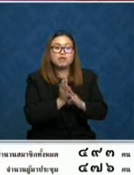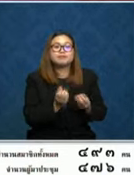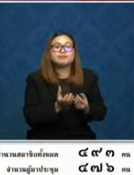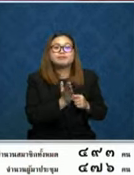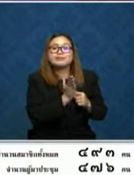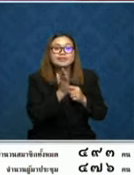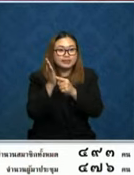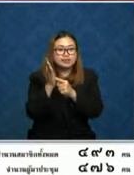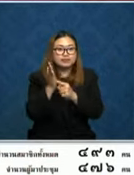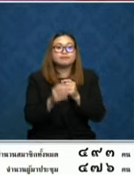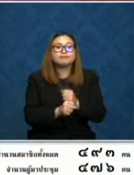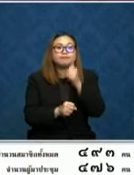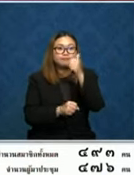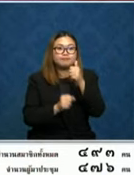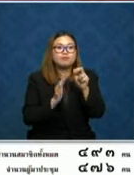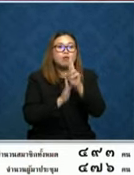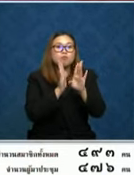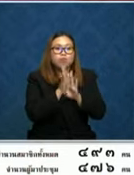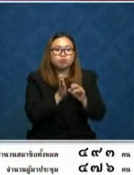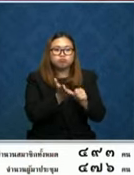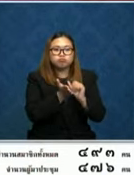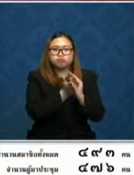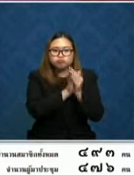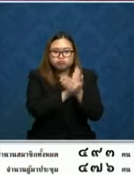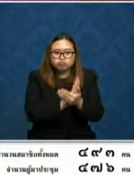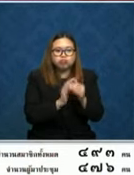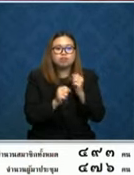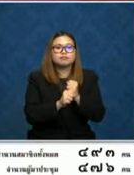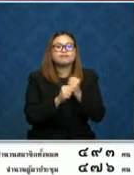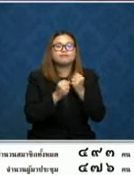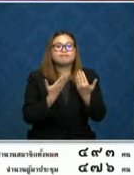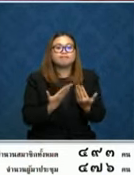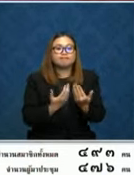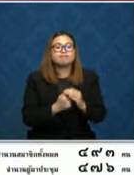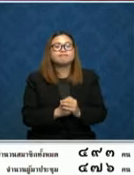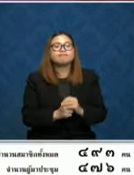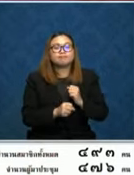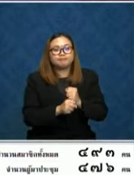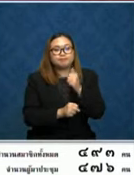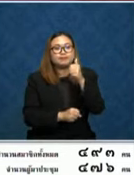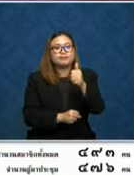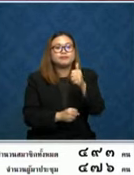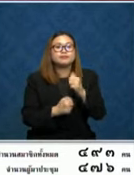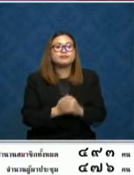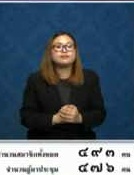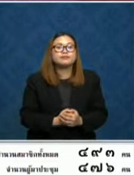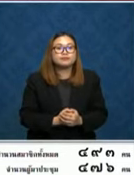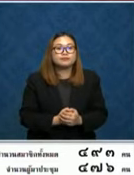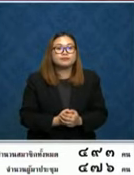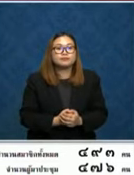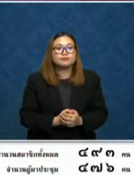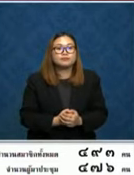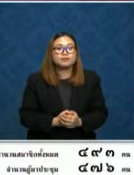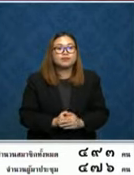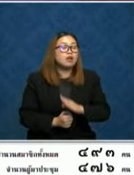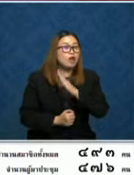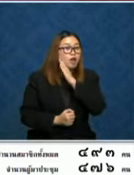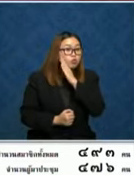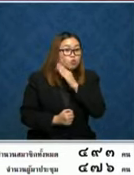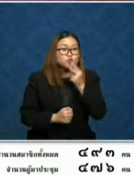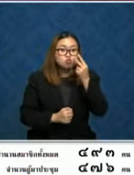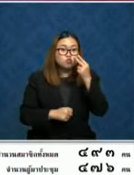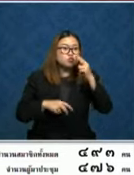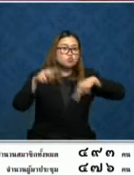อนิกส์อื่นๆนะครับปรับปรุงระบบที่ไม่ต้องใช้งบประมาณเท่ากับคำของบประมาณที่ได้ขอมานะครับแล้วก็หากดูเอกสาร